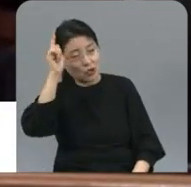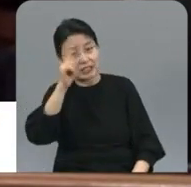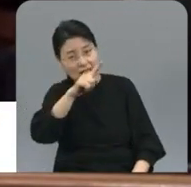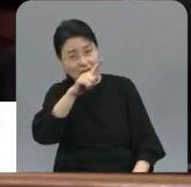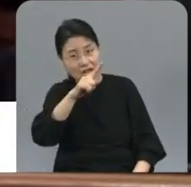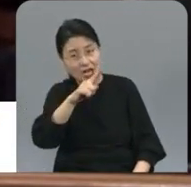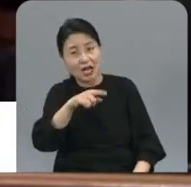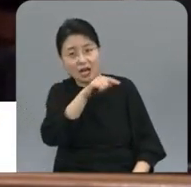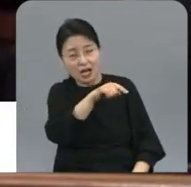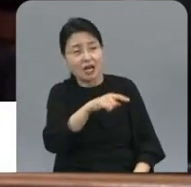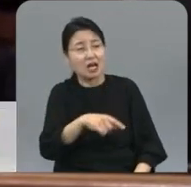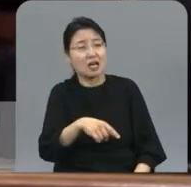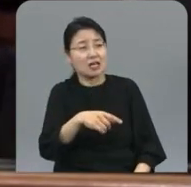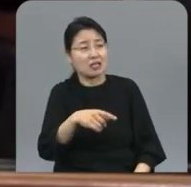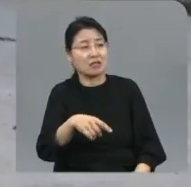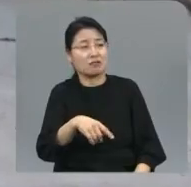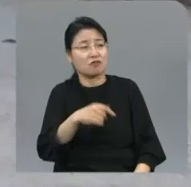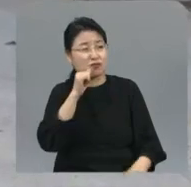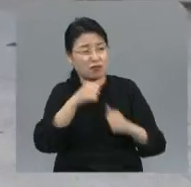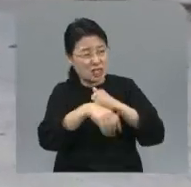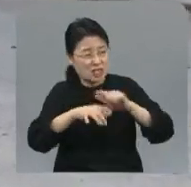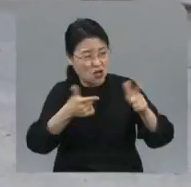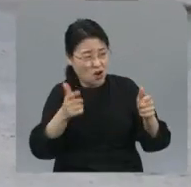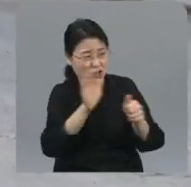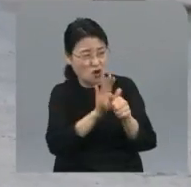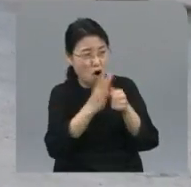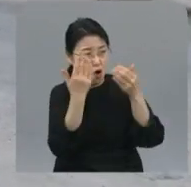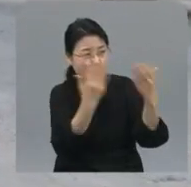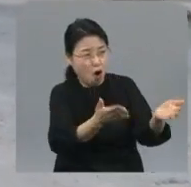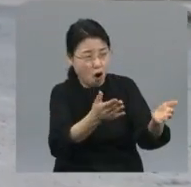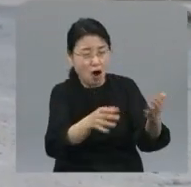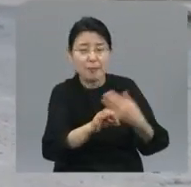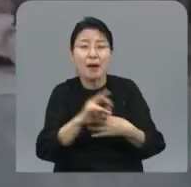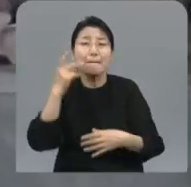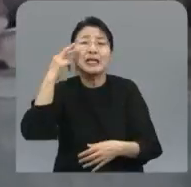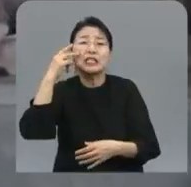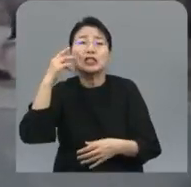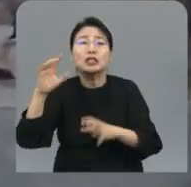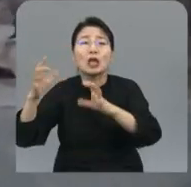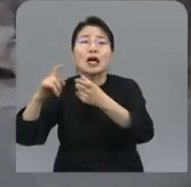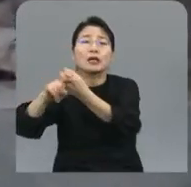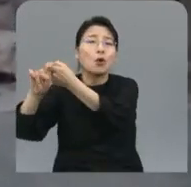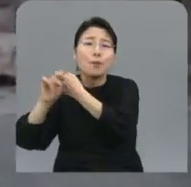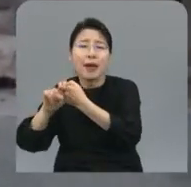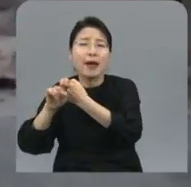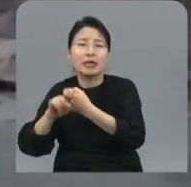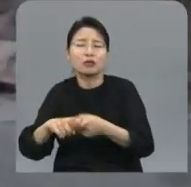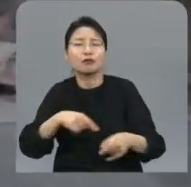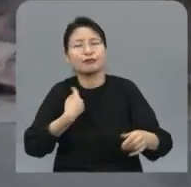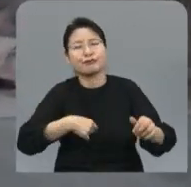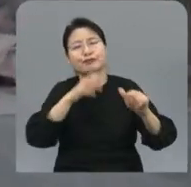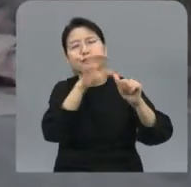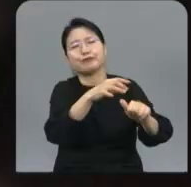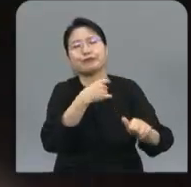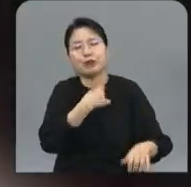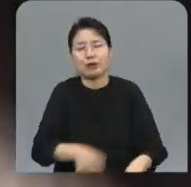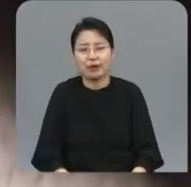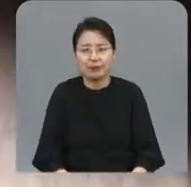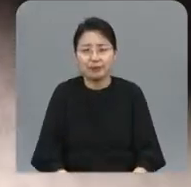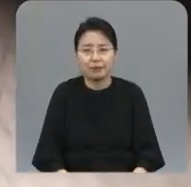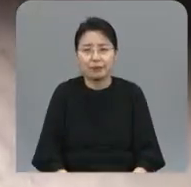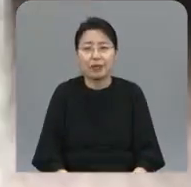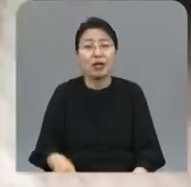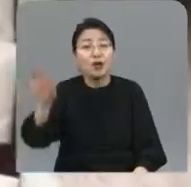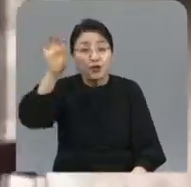akan membahas sanksi tambahan menteri luar negeri Amerika Serikat Anthony blinken mengatakan posisi tersebut di hadapan senat Amerika Serikat pernyataan